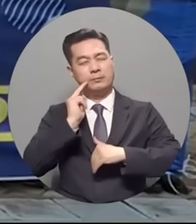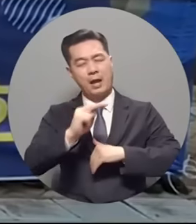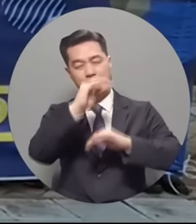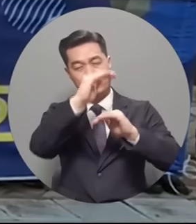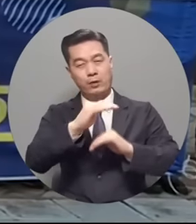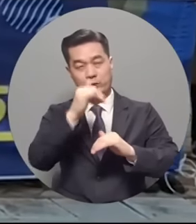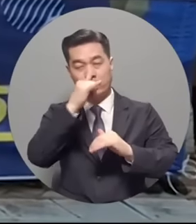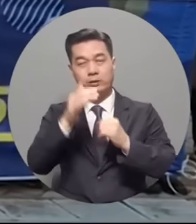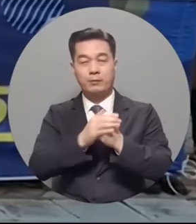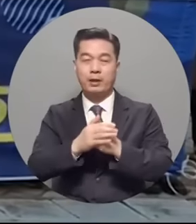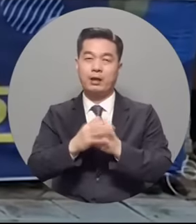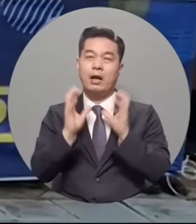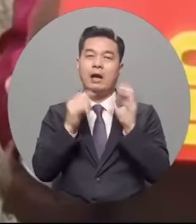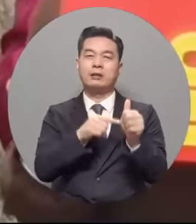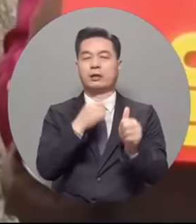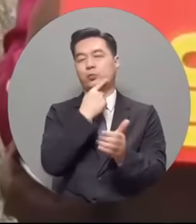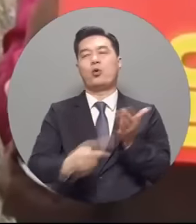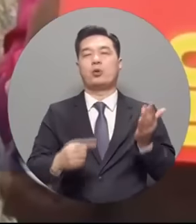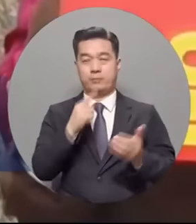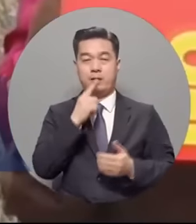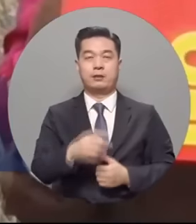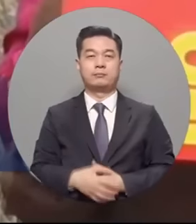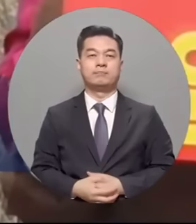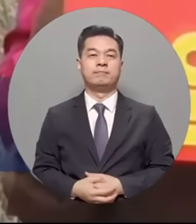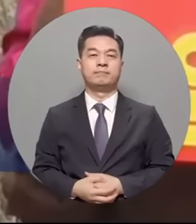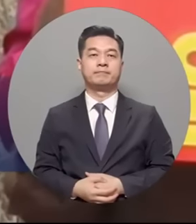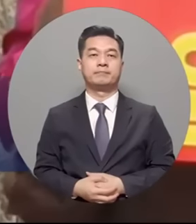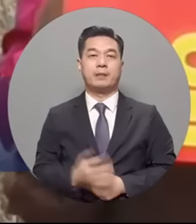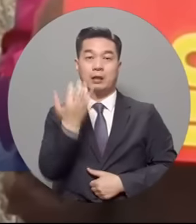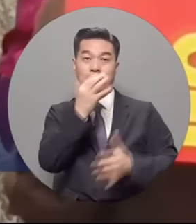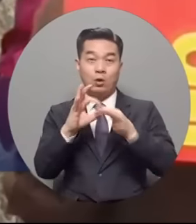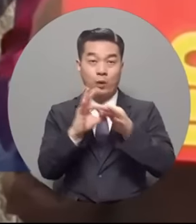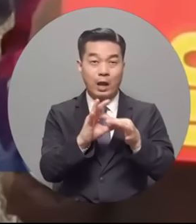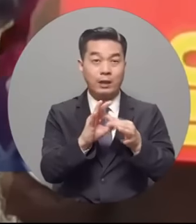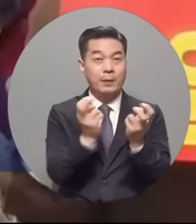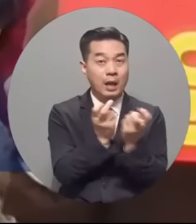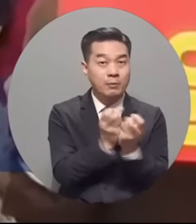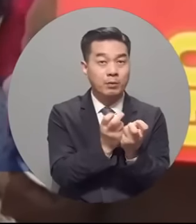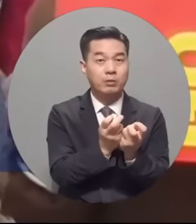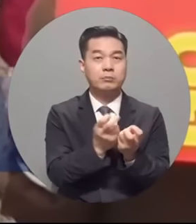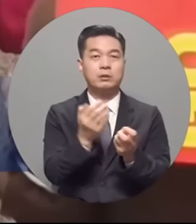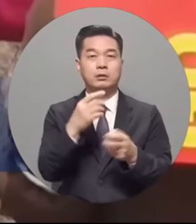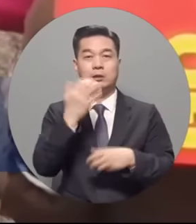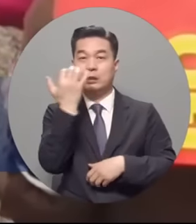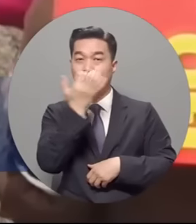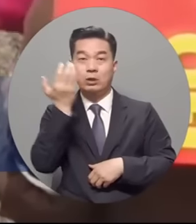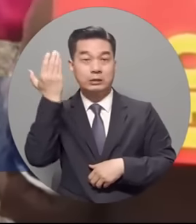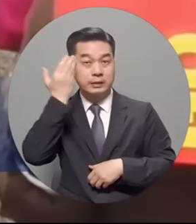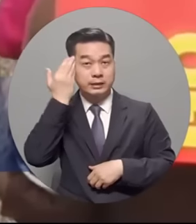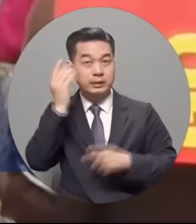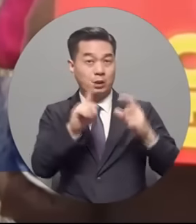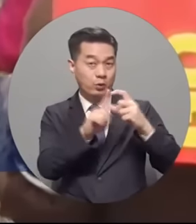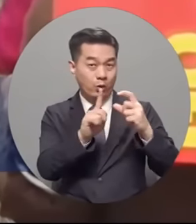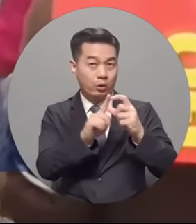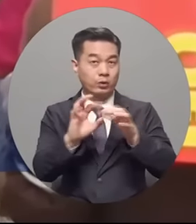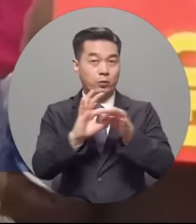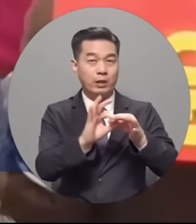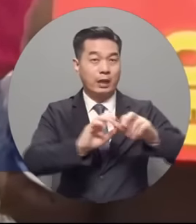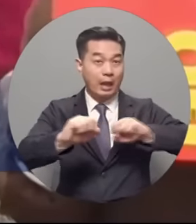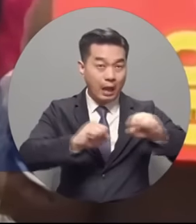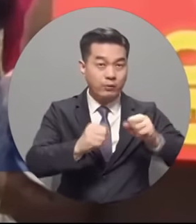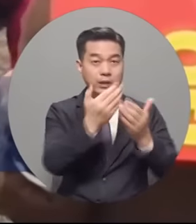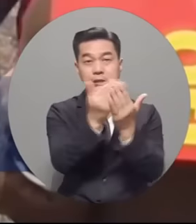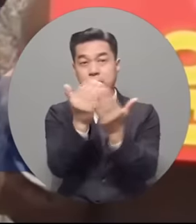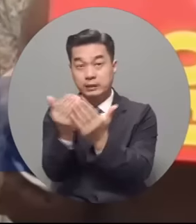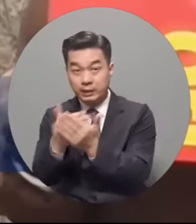아이들에게 위험하다는 거였습니다. 성관계를 어떻게 해야 하는지, 성적인 지시나 용어, 관계 행위를 그린